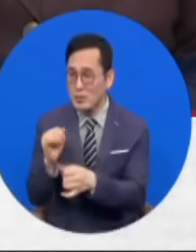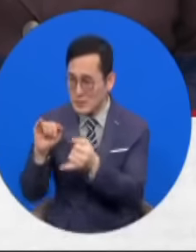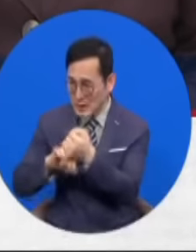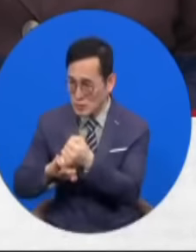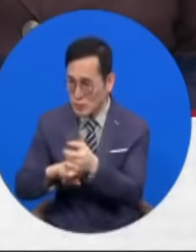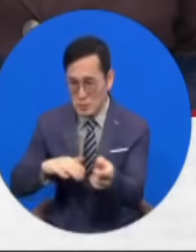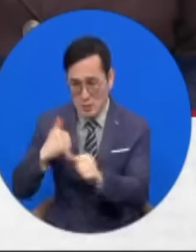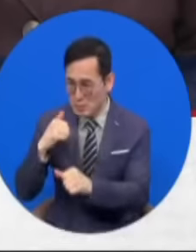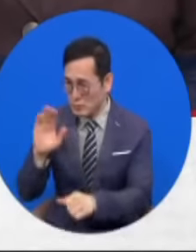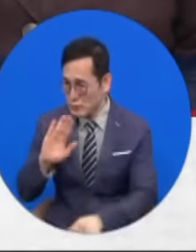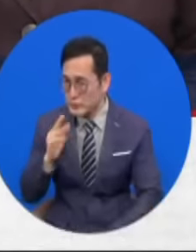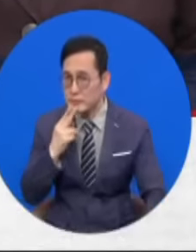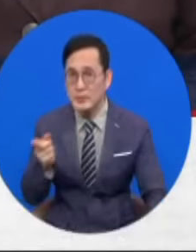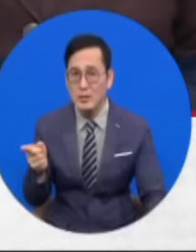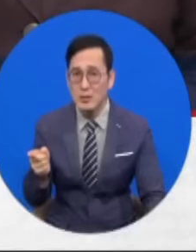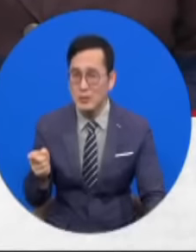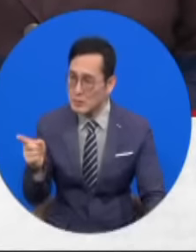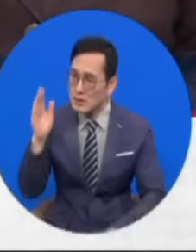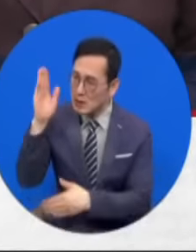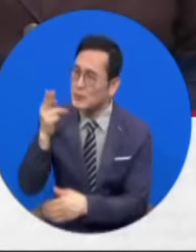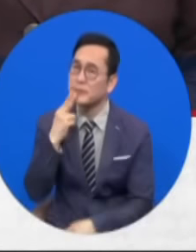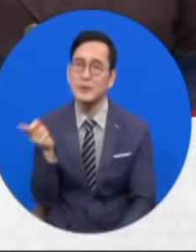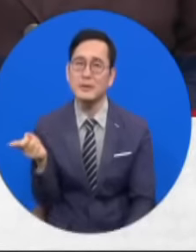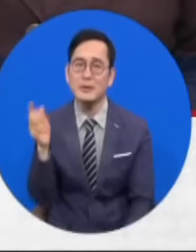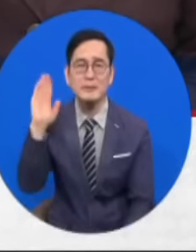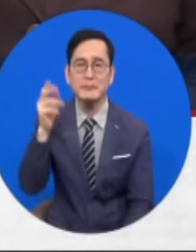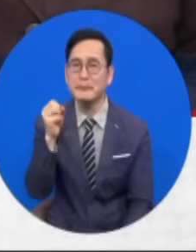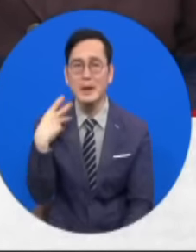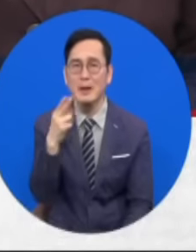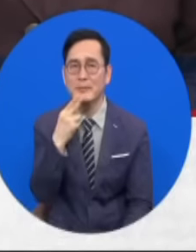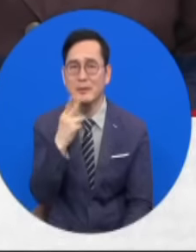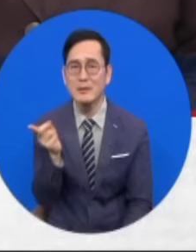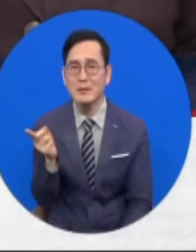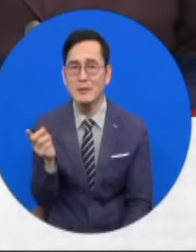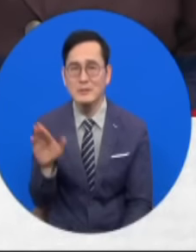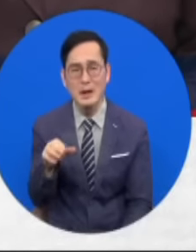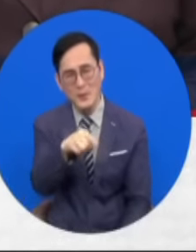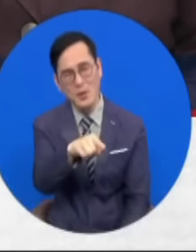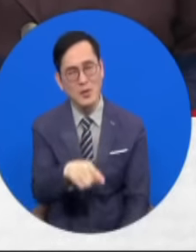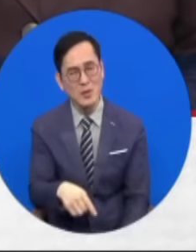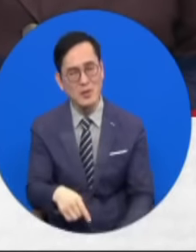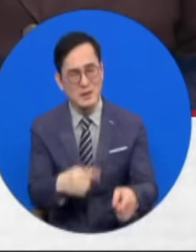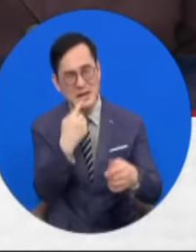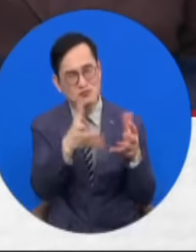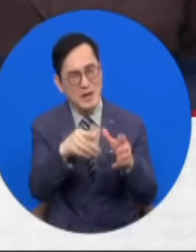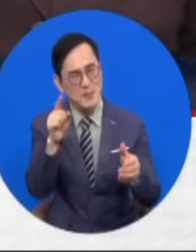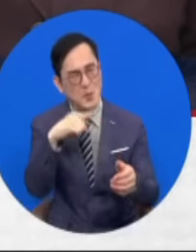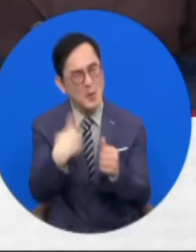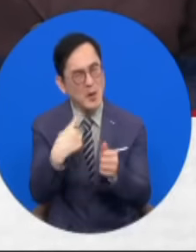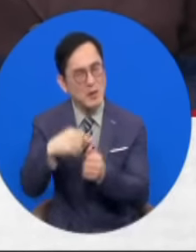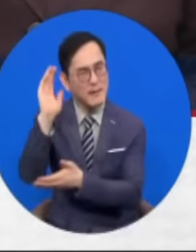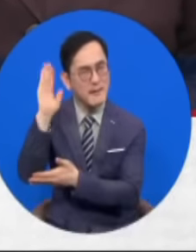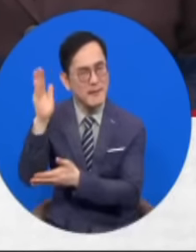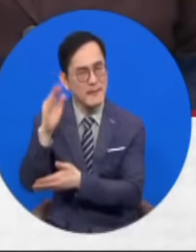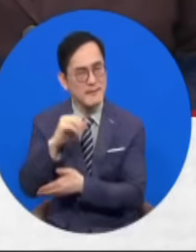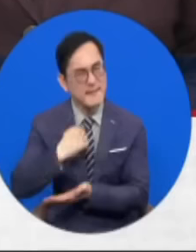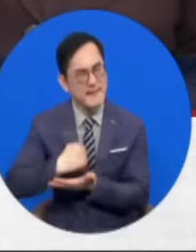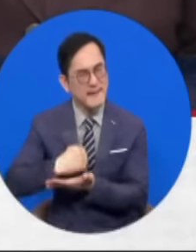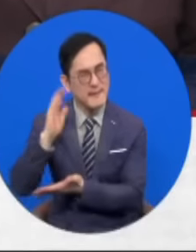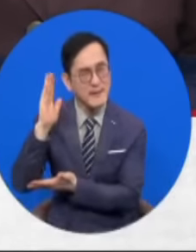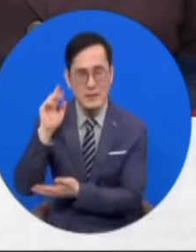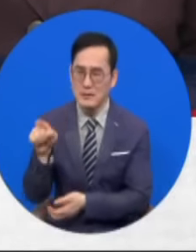이제 중요한 건 그 소위 대변 사건 뭐 청사에서 술 마시고 대변이 뭐 민원실 여기저기 뭐 이랬다는